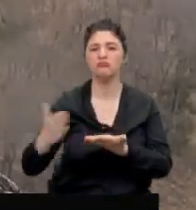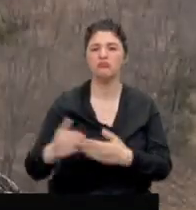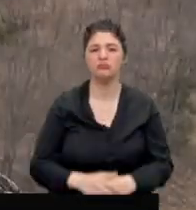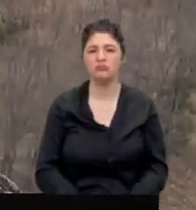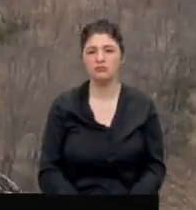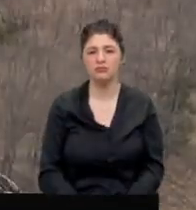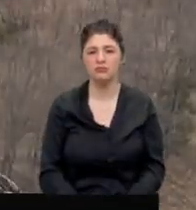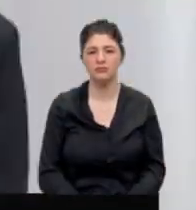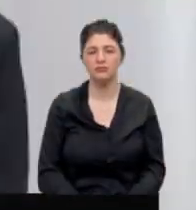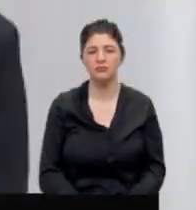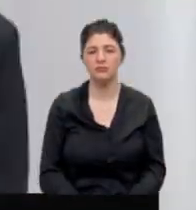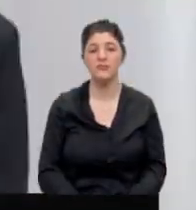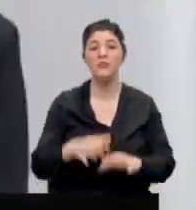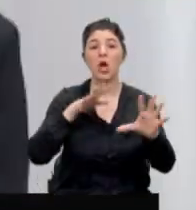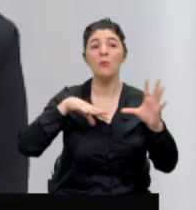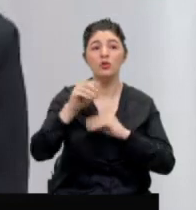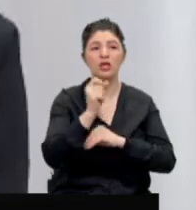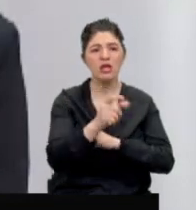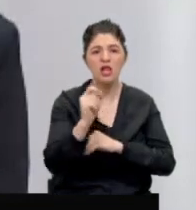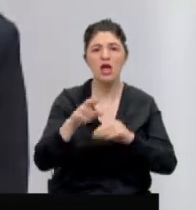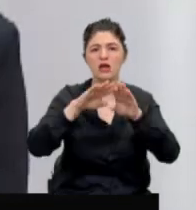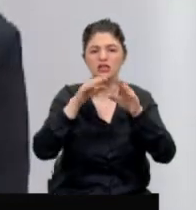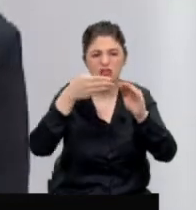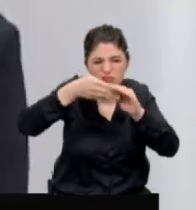sürdürüyor. Bütün inleri, bütün